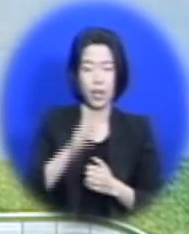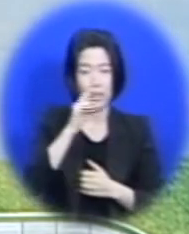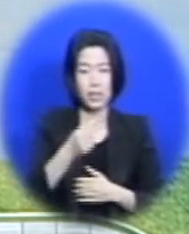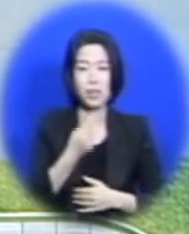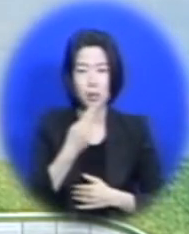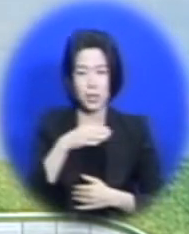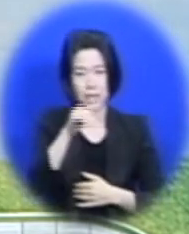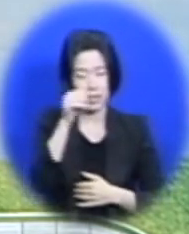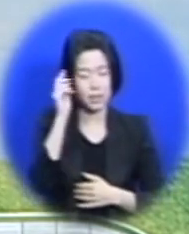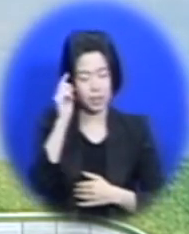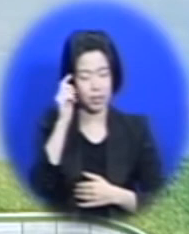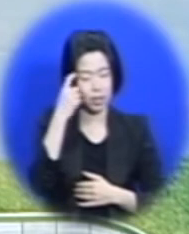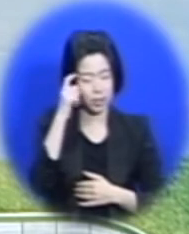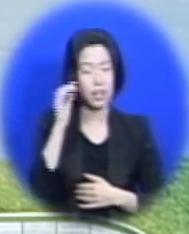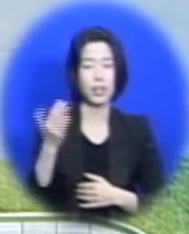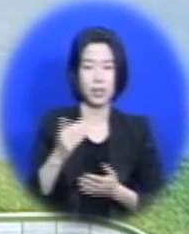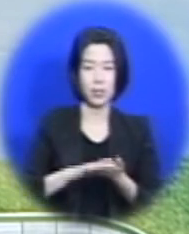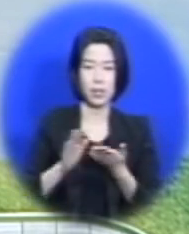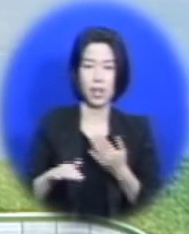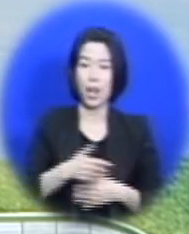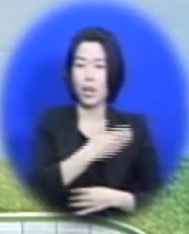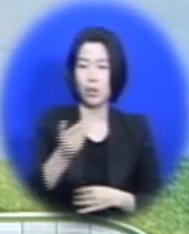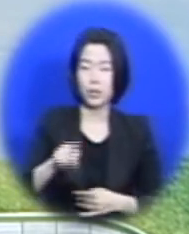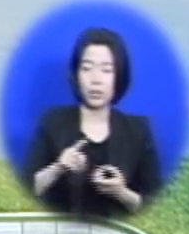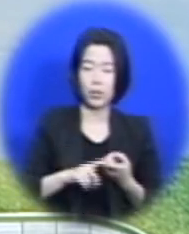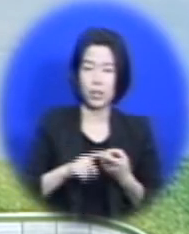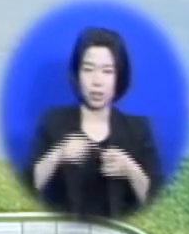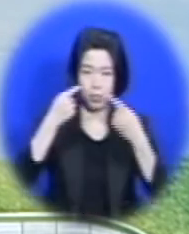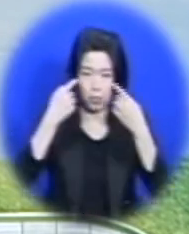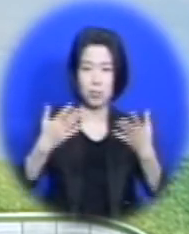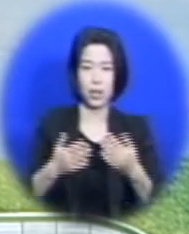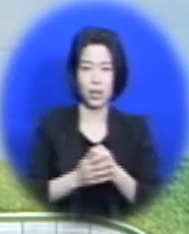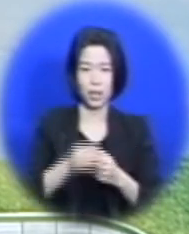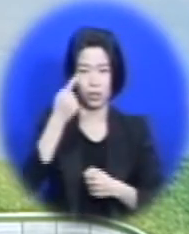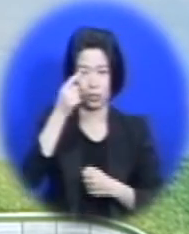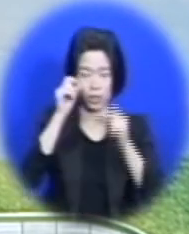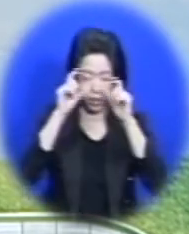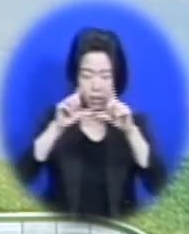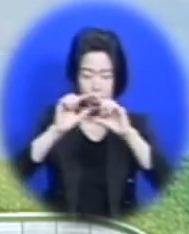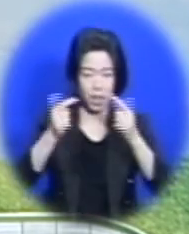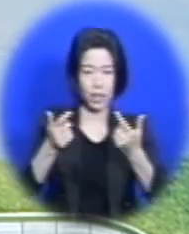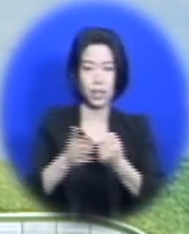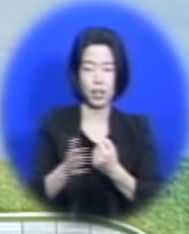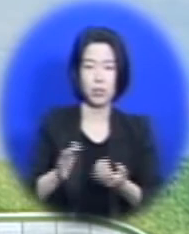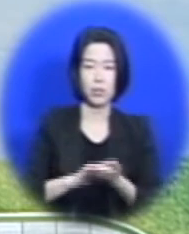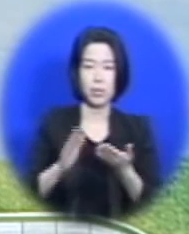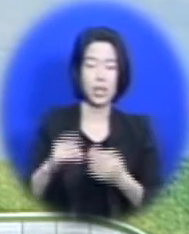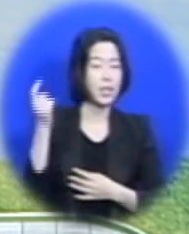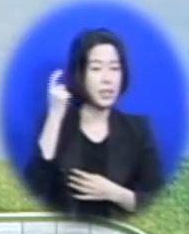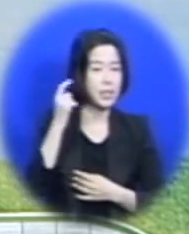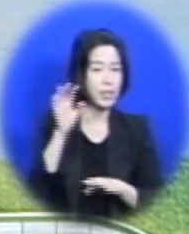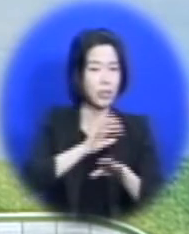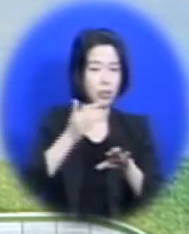틀림없이 전에 있었을 거라고 믿습니다. 여러분이 그 점에 대해서 분명하게 눈이 뜨이지 않아서, 듣는